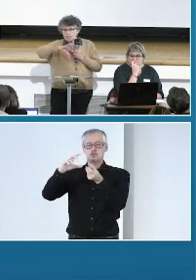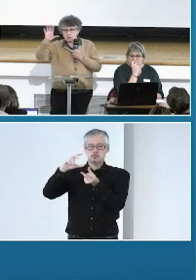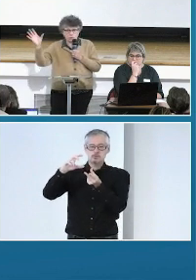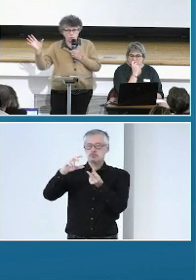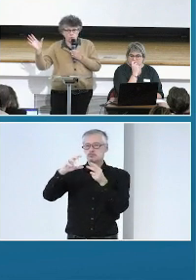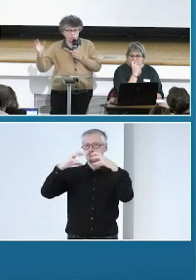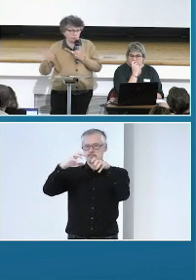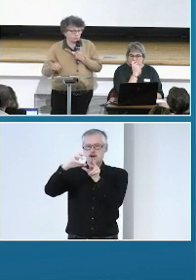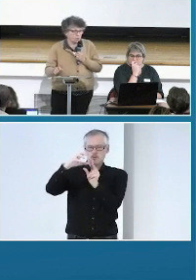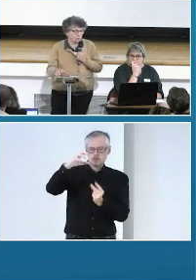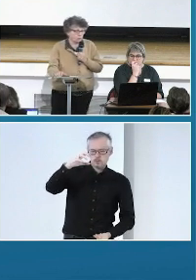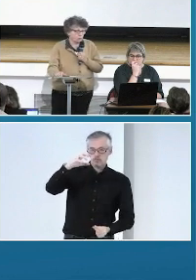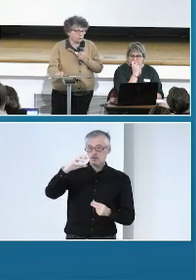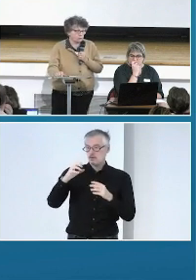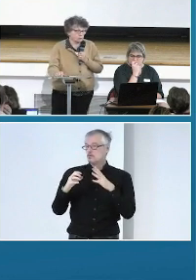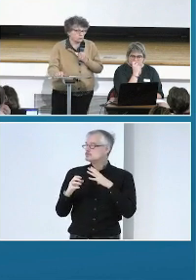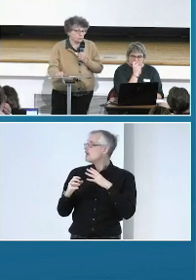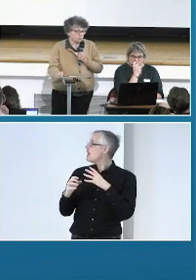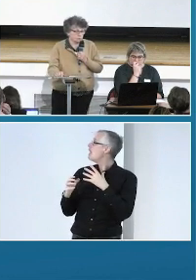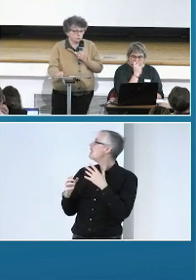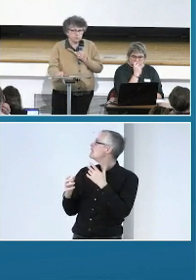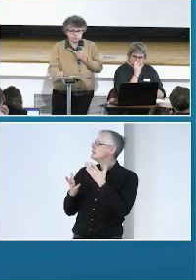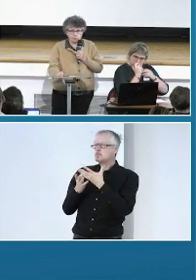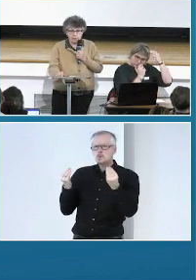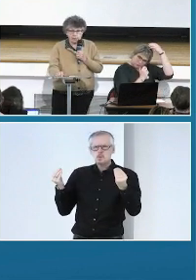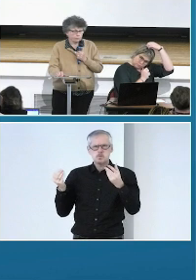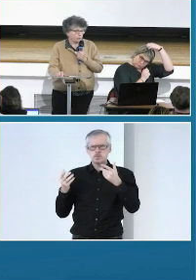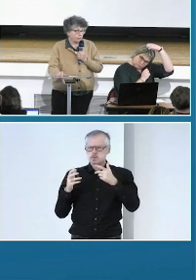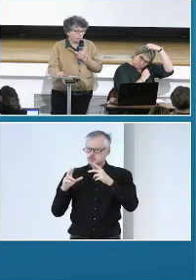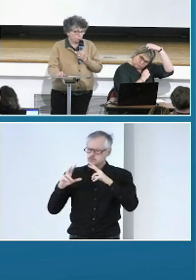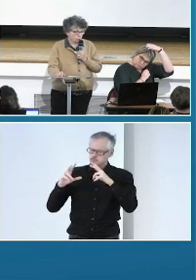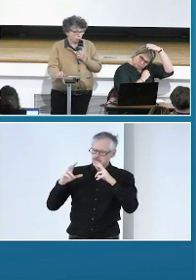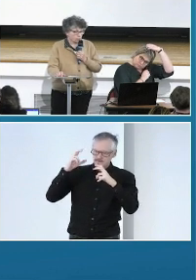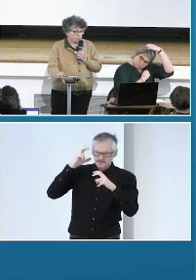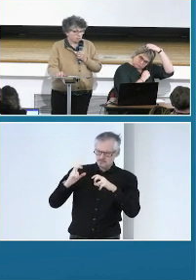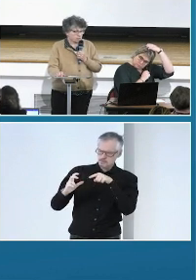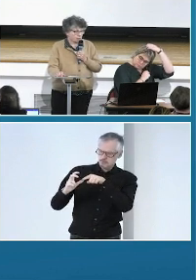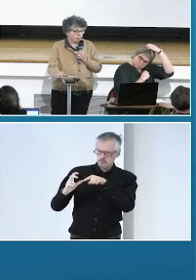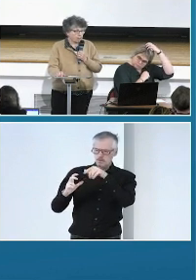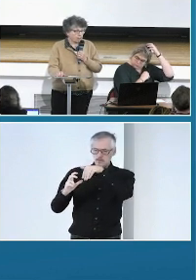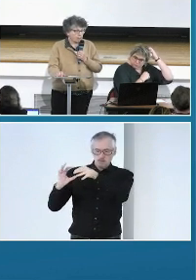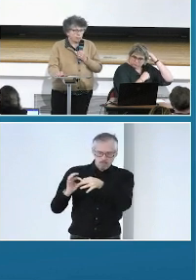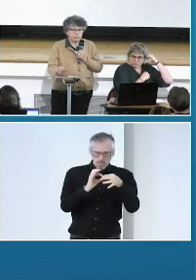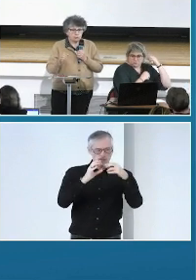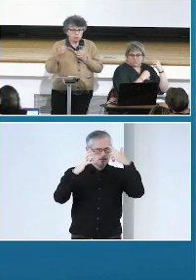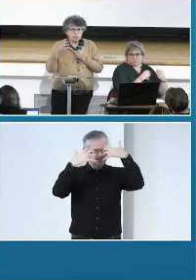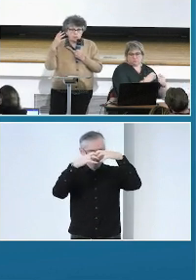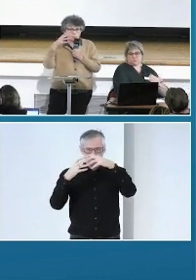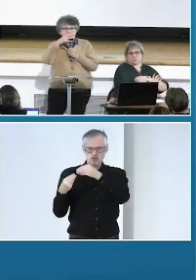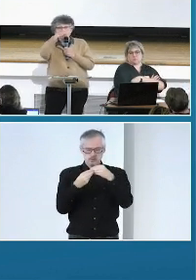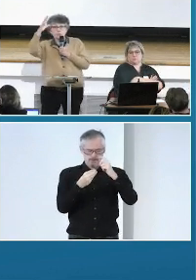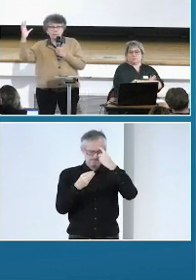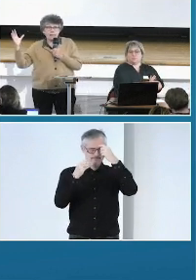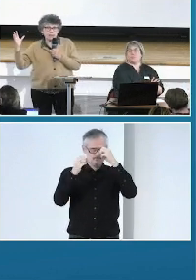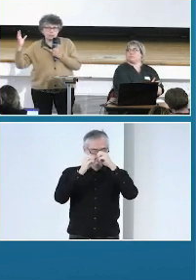très large, donc comme on vient de voir, représentation des projections vestibulaires sur le cortex cérébral. Et donc, comme